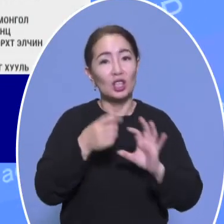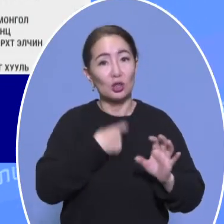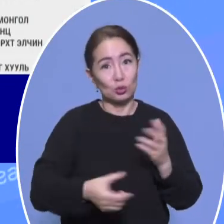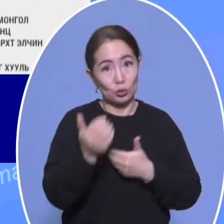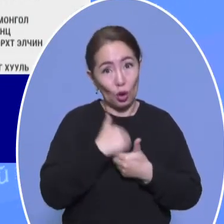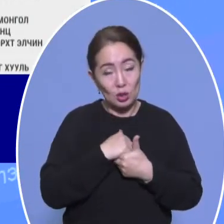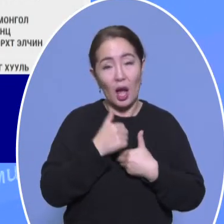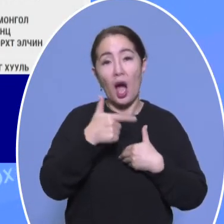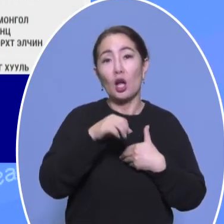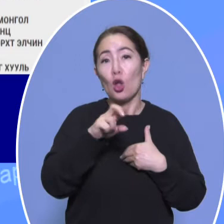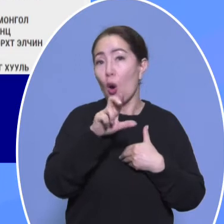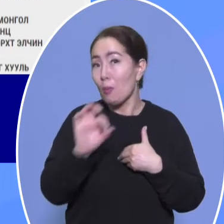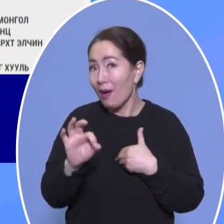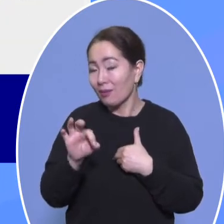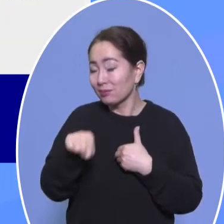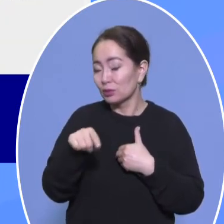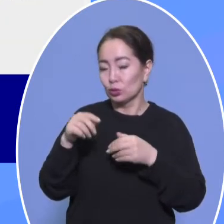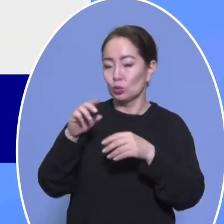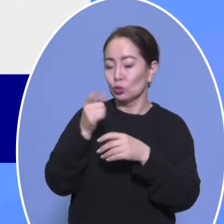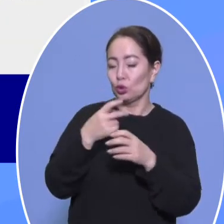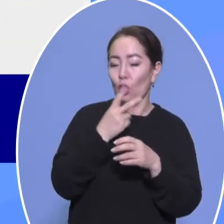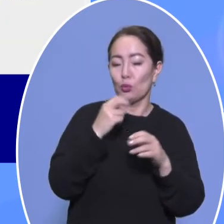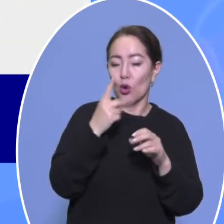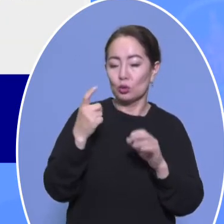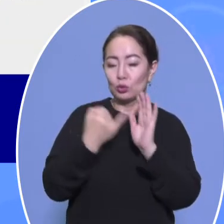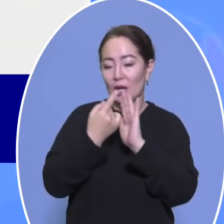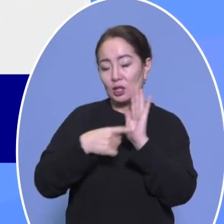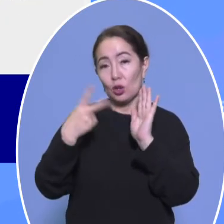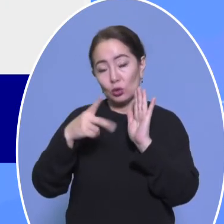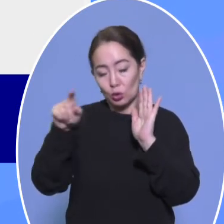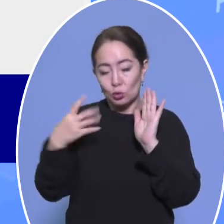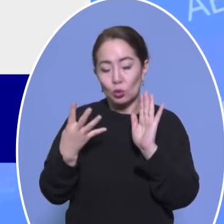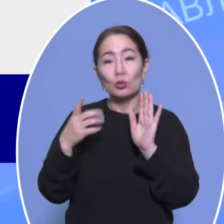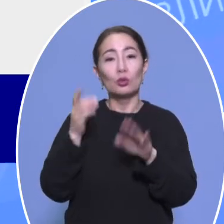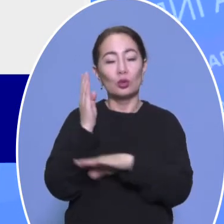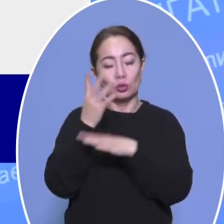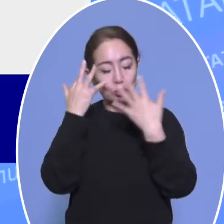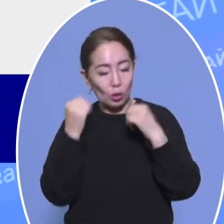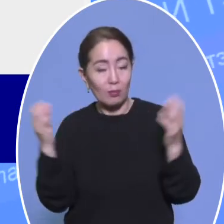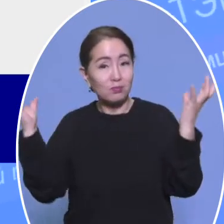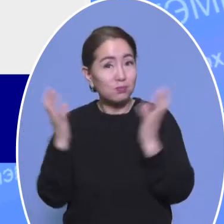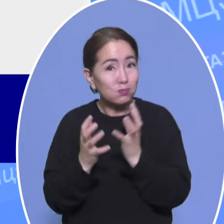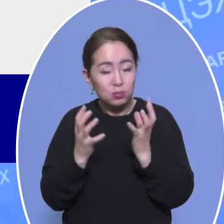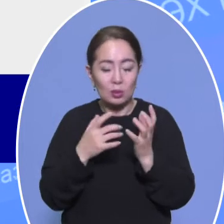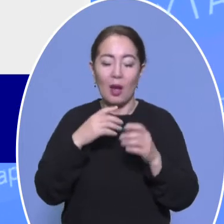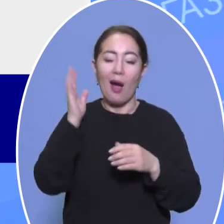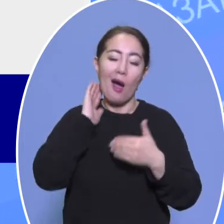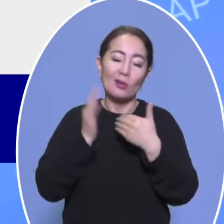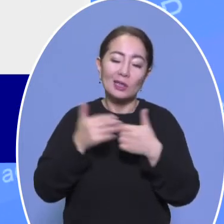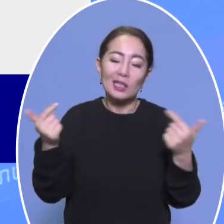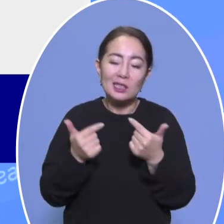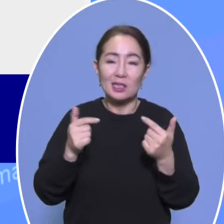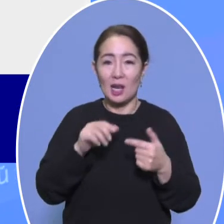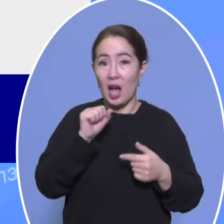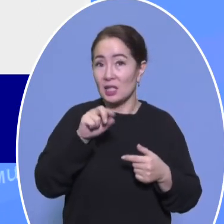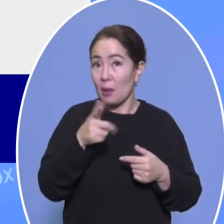Глоб дэлхийн нийтийн сүлжээг 2021 оны 6 сарын 2-оос 4-ний өдрүүдэд Нью-Йорк хотноо зохион байгуулсан авилгын эсрэг ерөнхий ассамблейн тусгай